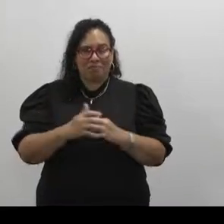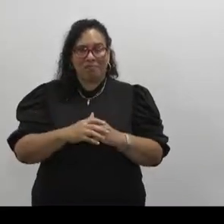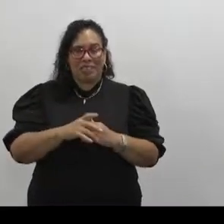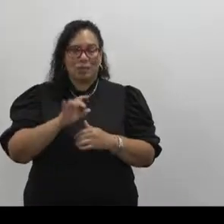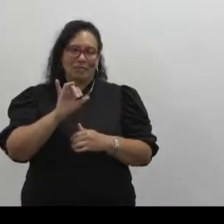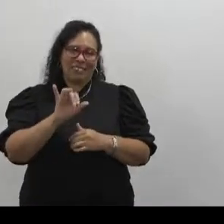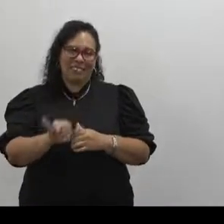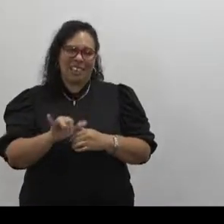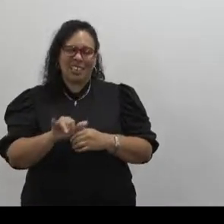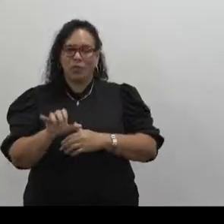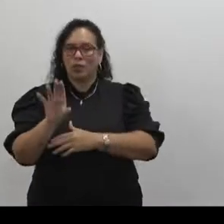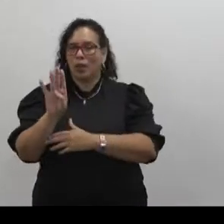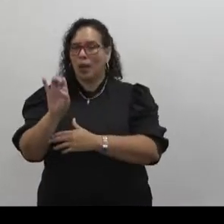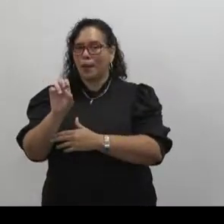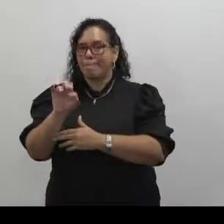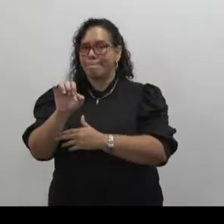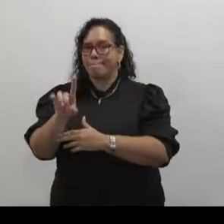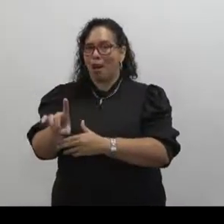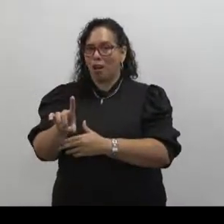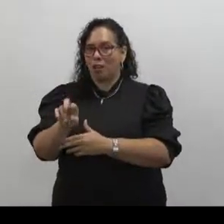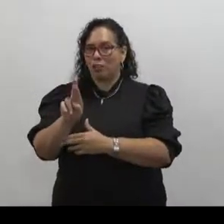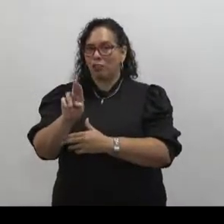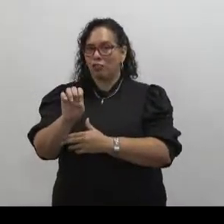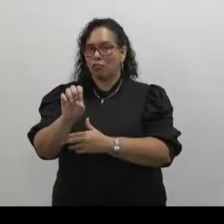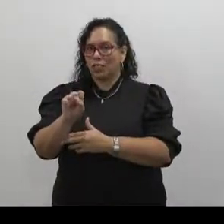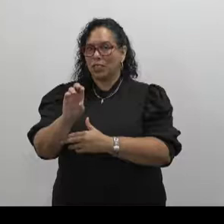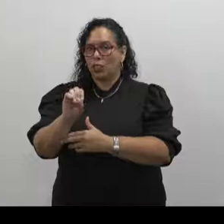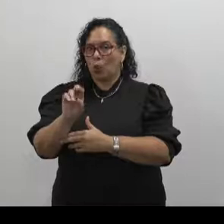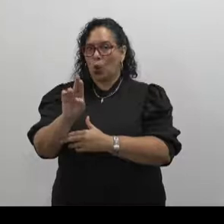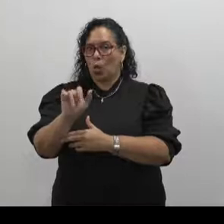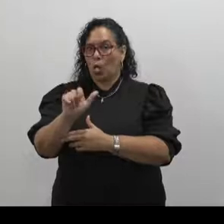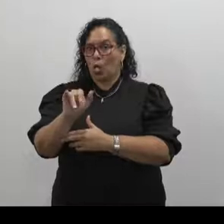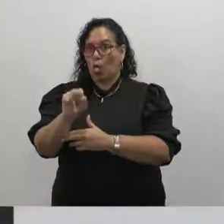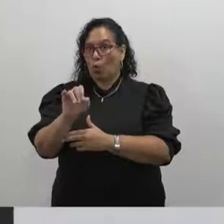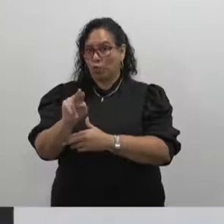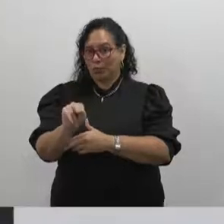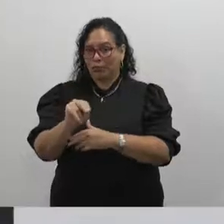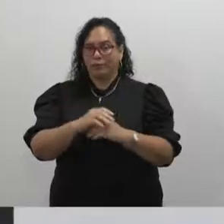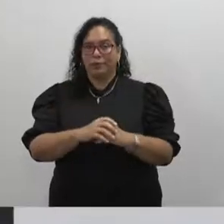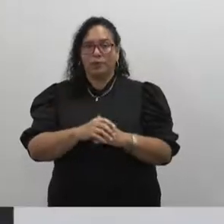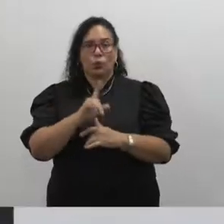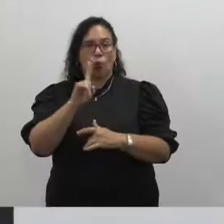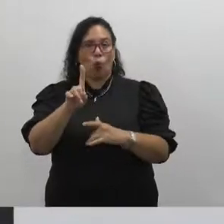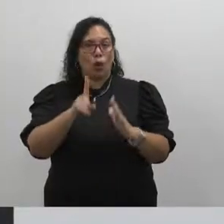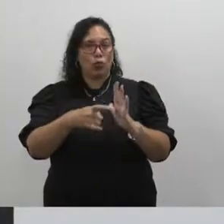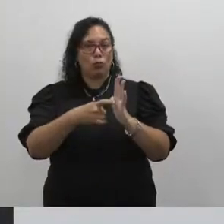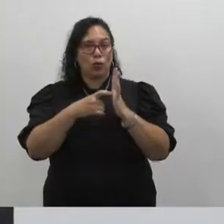Dr. Benitez có bàn để dạy hỏi ca lụa bòn ấy